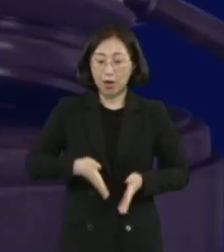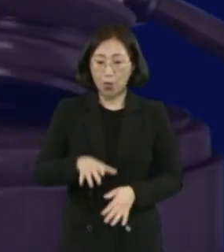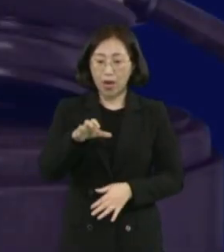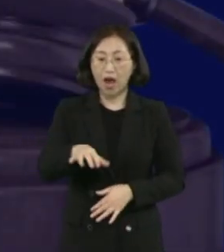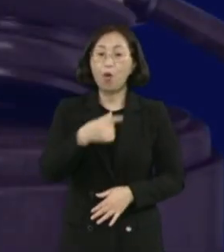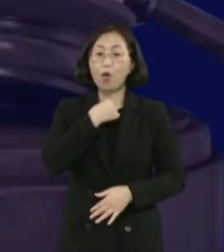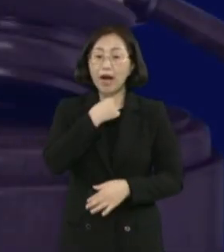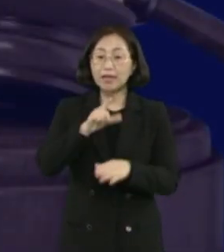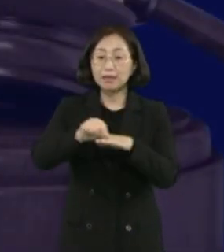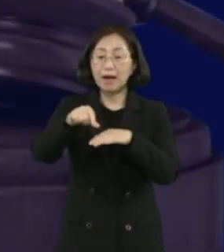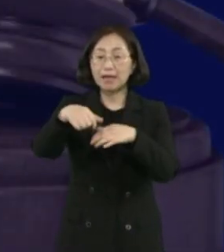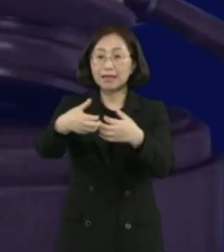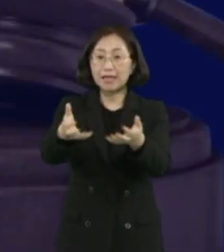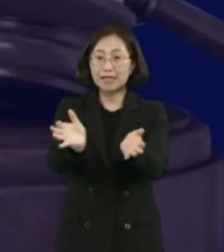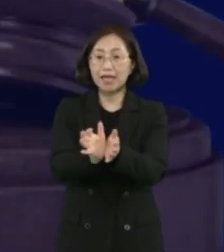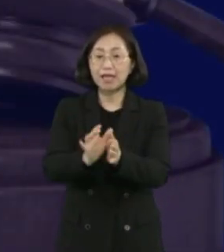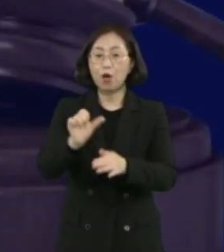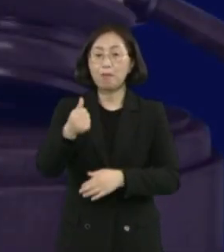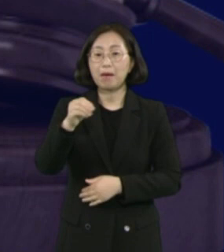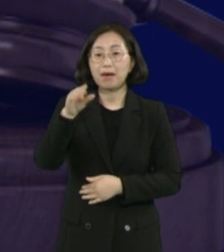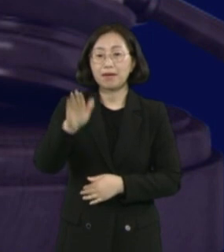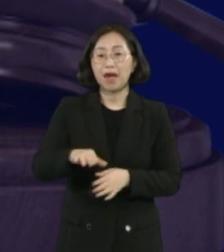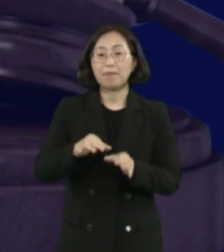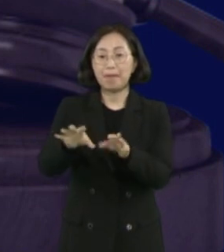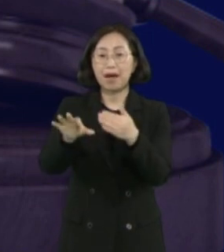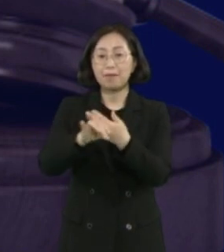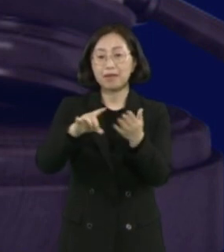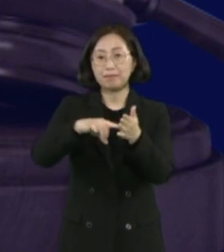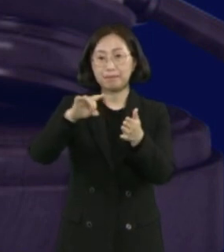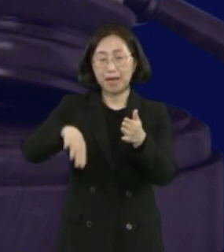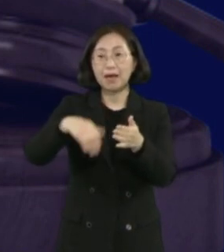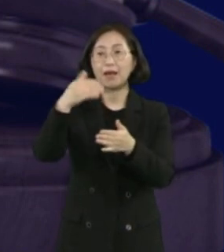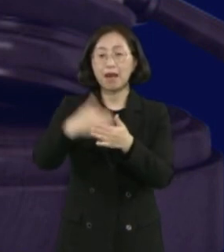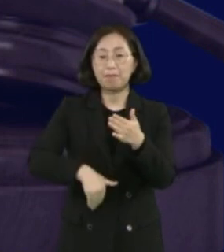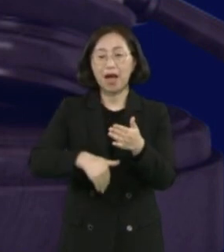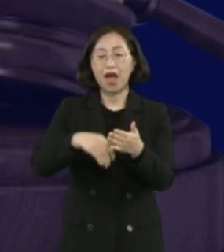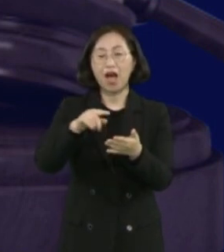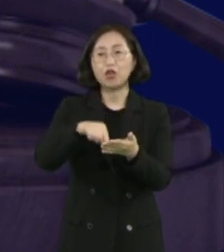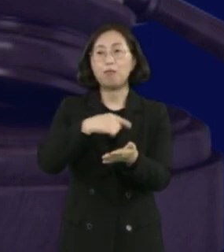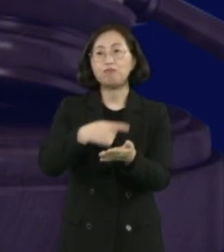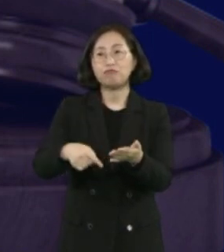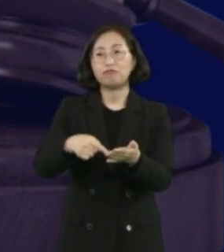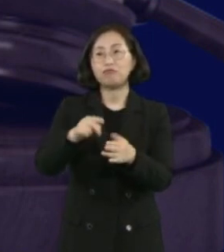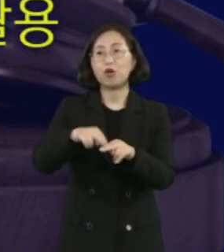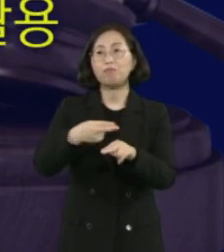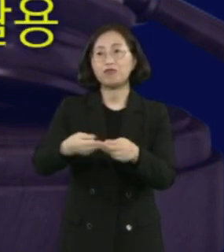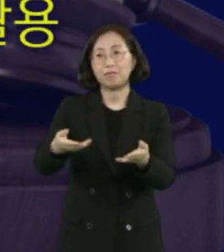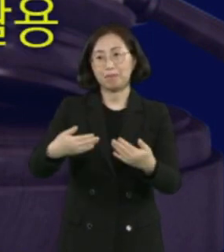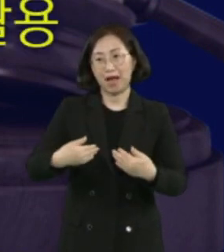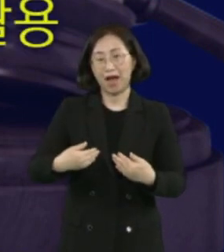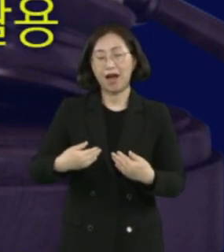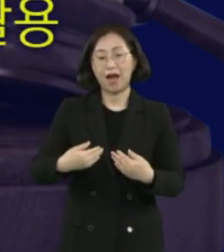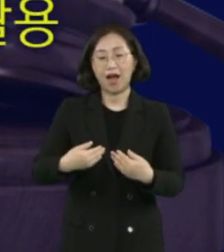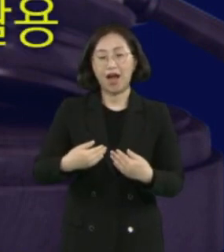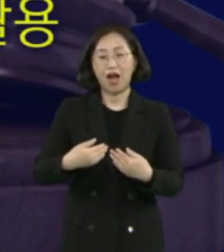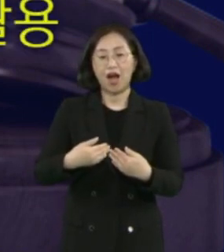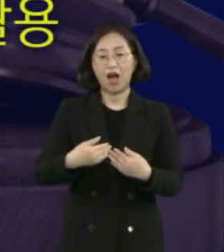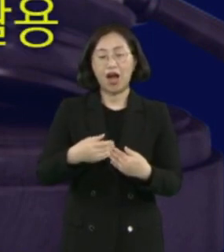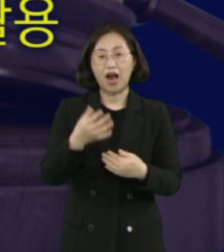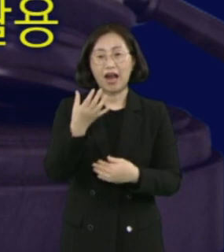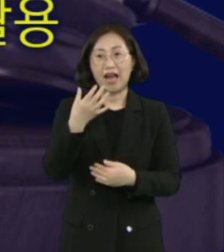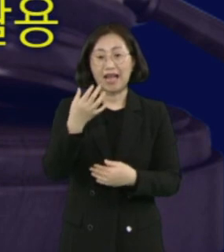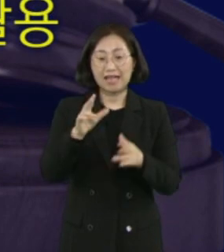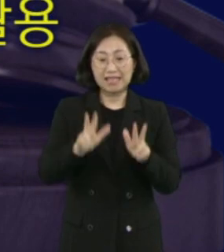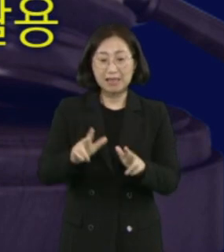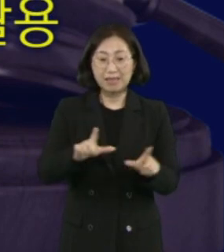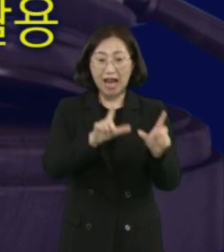희망하는 지자체에 500만 원 이하를 기부하면 세액공제와 답례품 등의 혜택을 주는 제도로 인허가 거래 등을 우려해 현